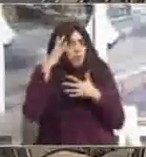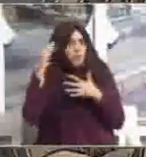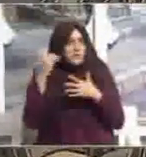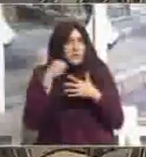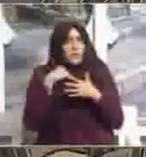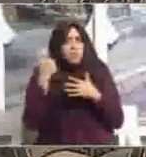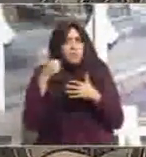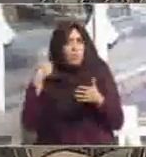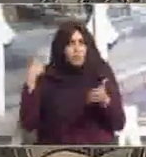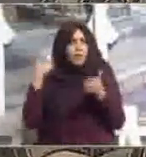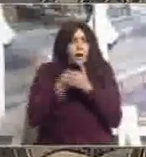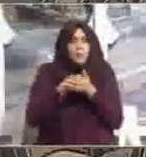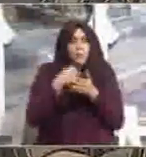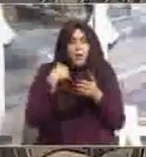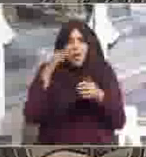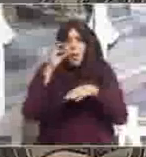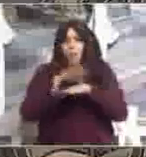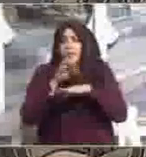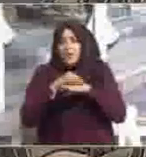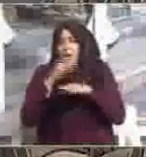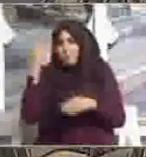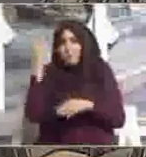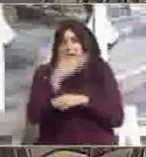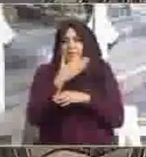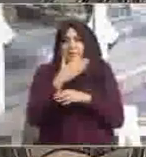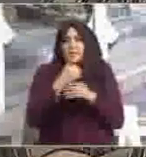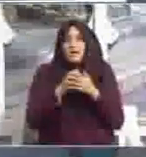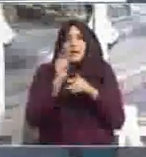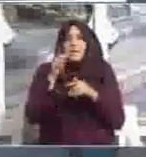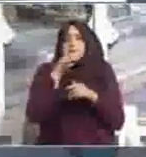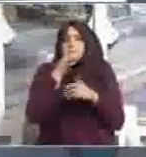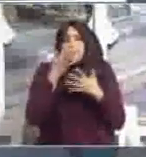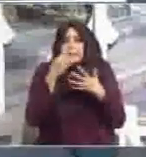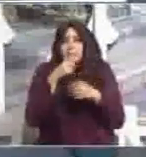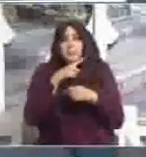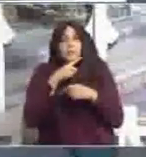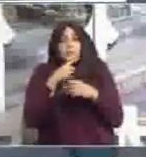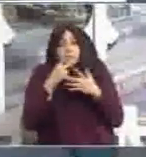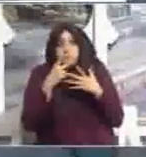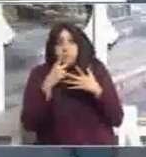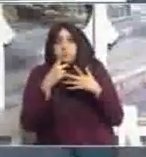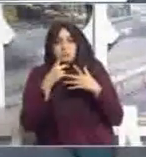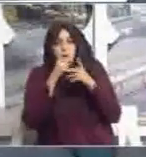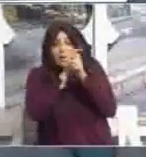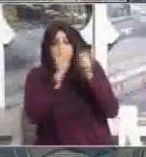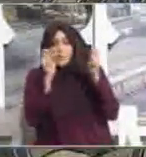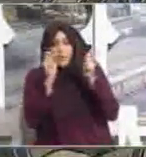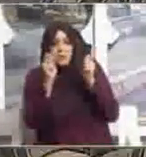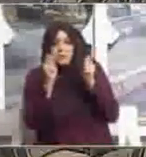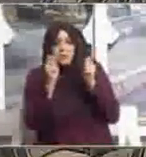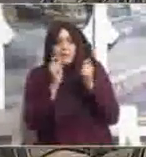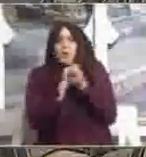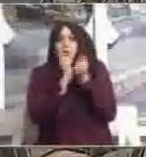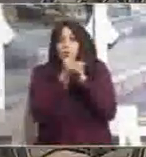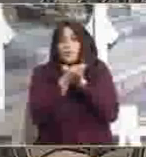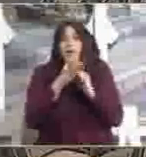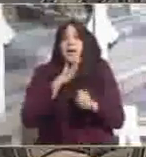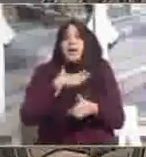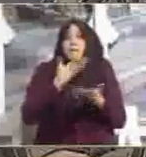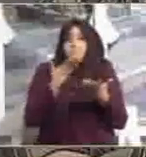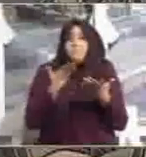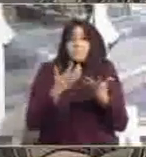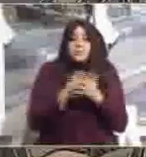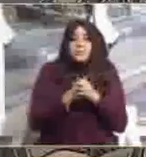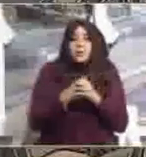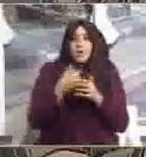كان قادر يضربني شوف يديني السبيطار منه خلاص أي ولي يكبر في عينه يقول يكبر في عينه يكبر ولي يحبه ايه بالضبط يقول لك شوف انا